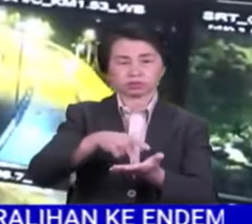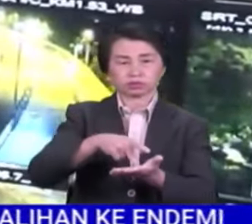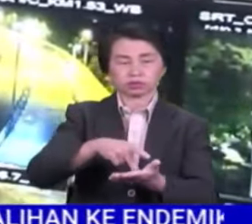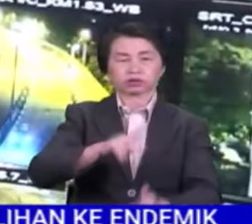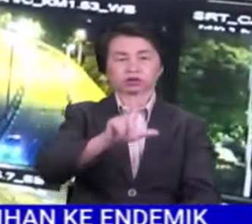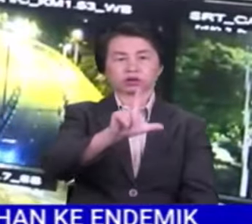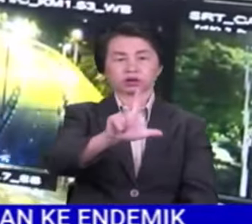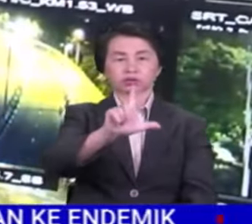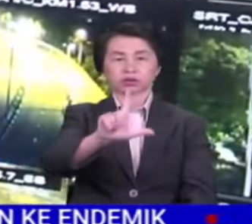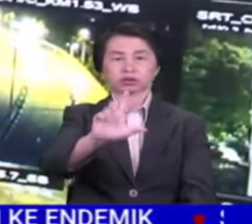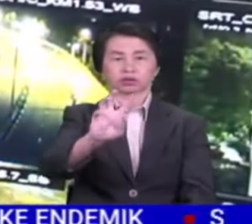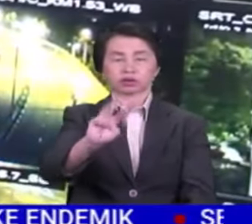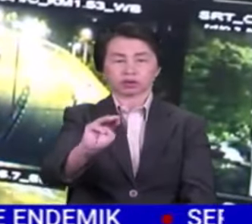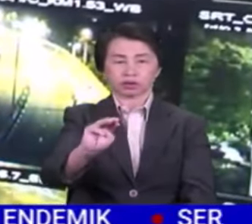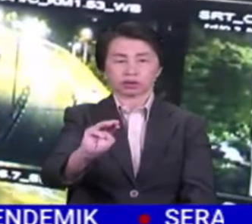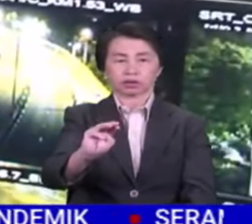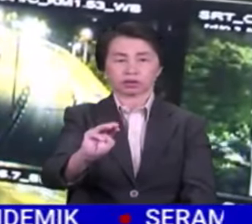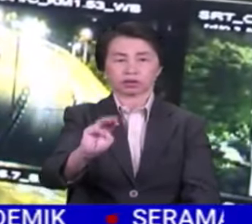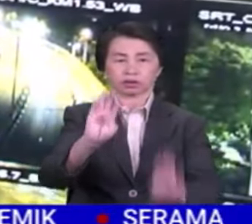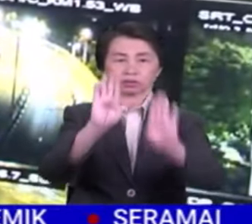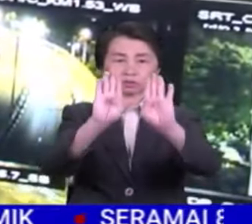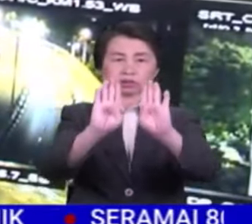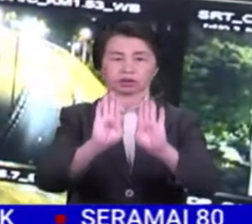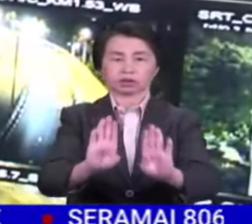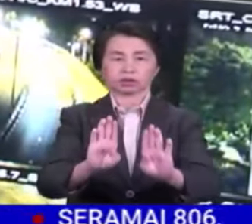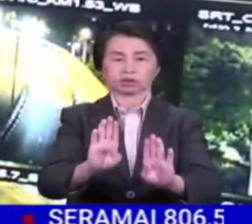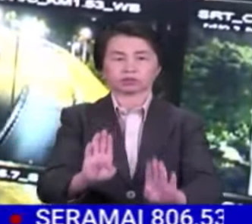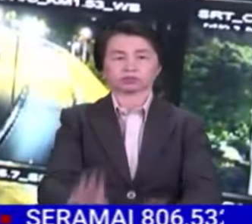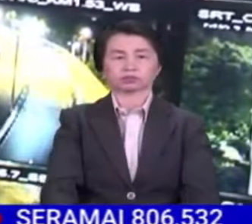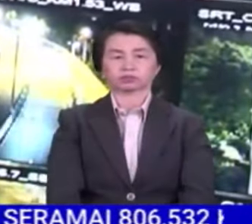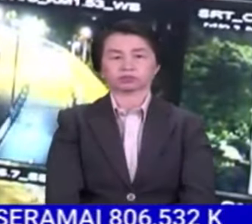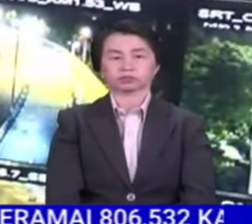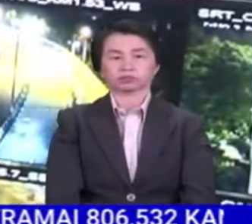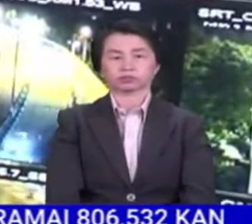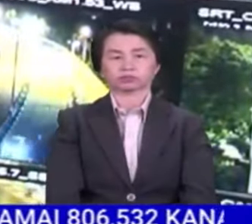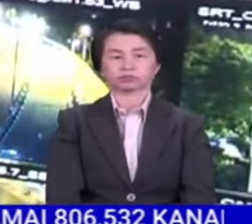Pengurusan Lebuh Raya Malaysia LLM, Lembaga Lebuh Raya Malaysia LLM.